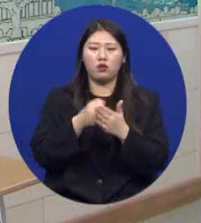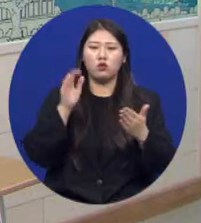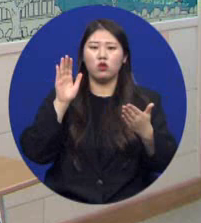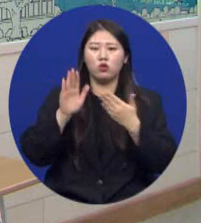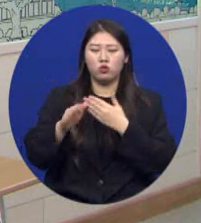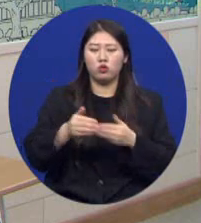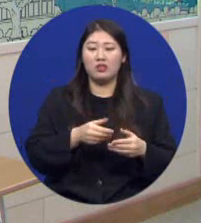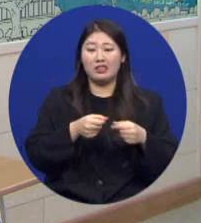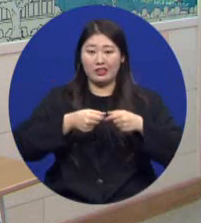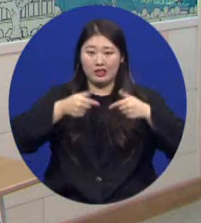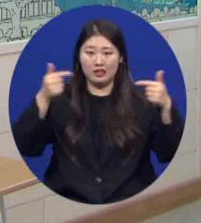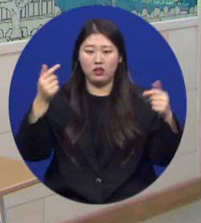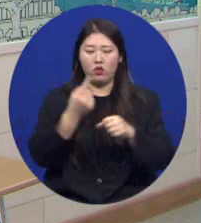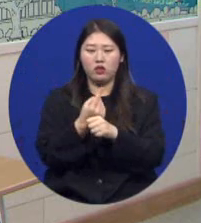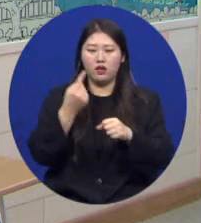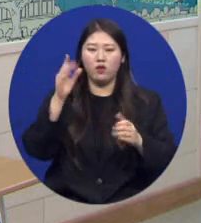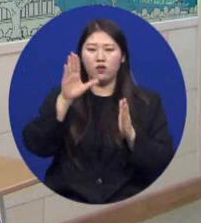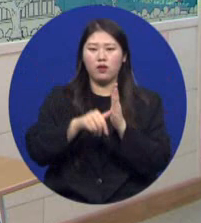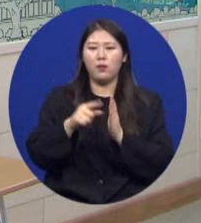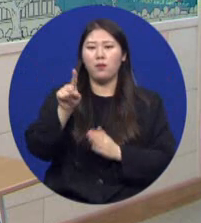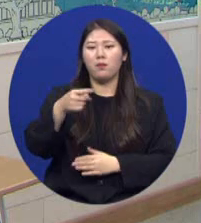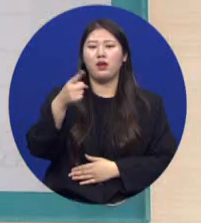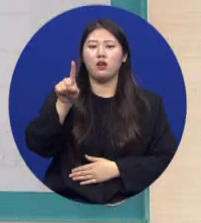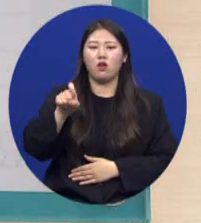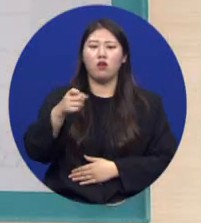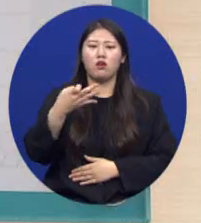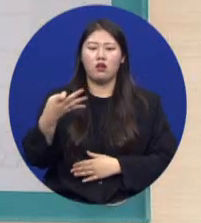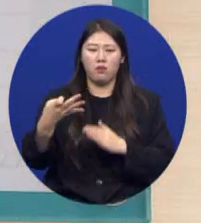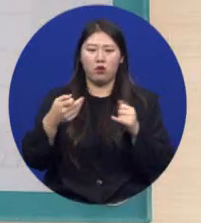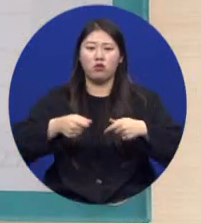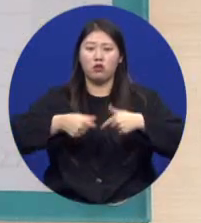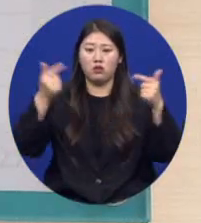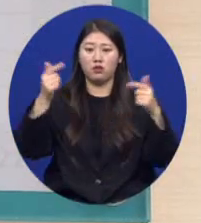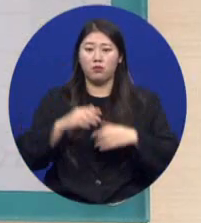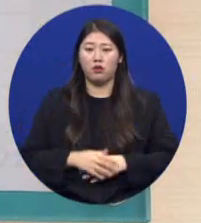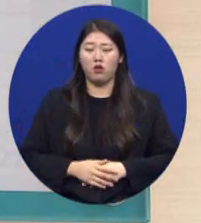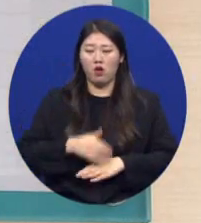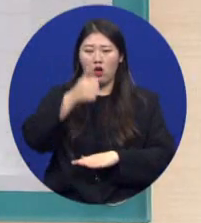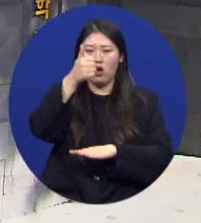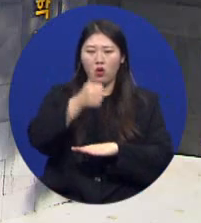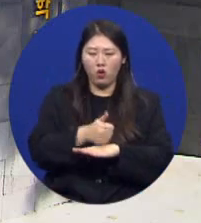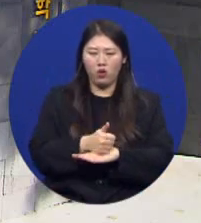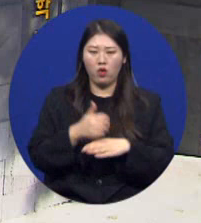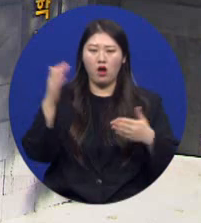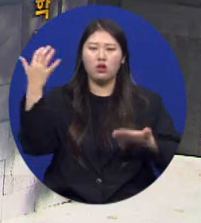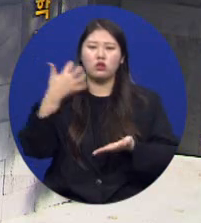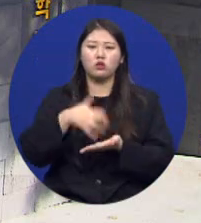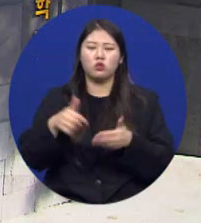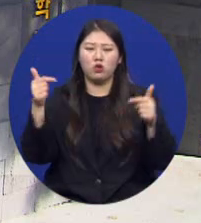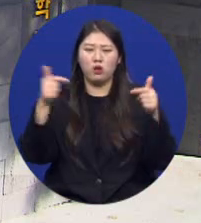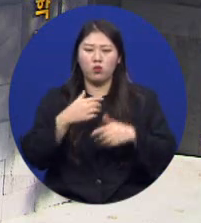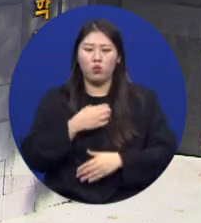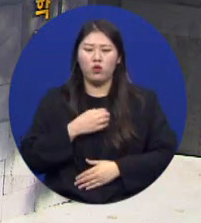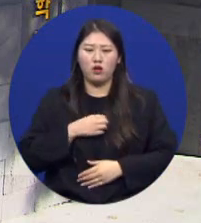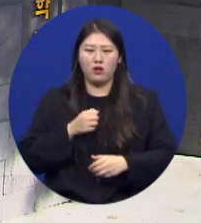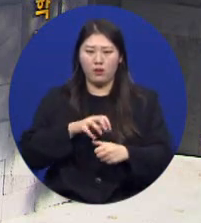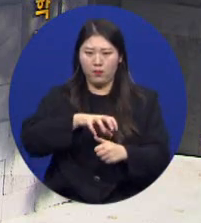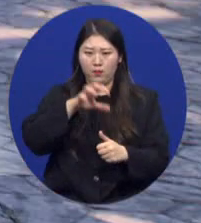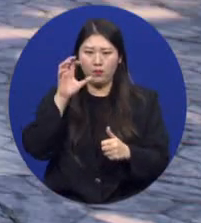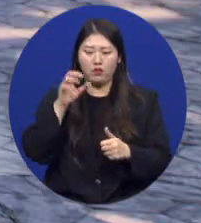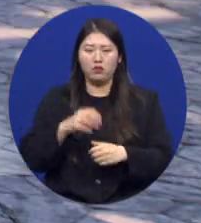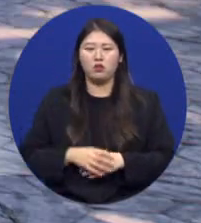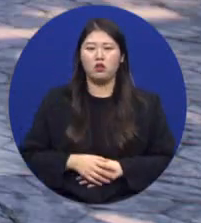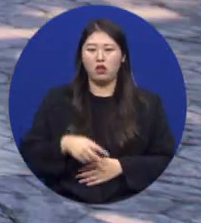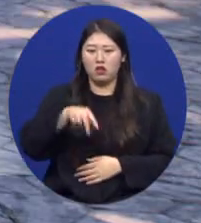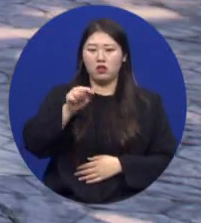시작해 지난해에는 114명으로 늘었습니다. 결국 학생 수 감소 위기에서 벗어나면서 선을 분교는